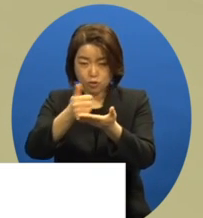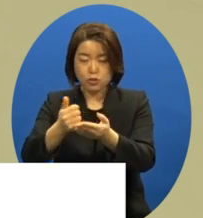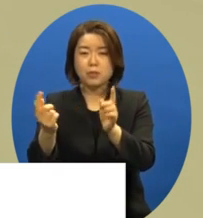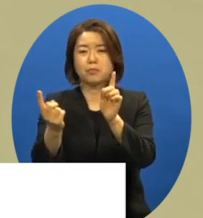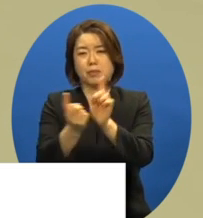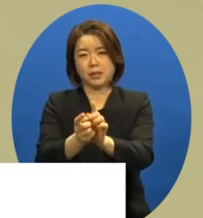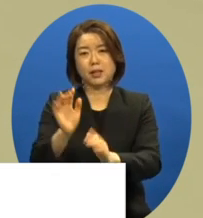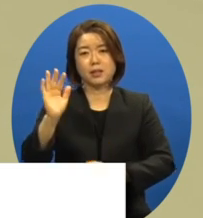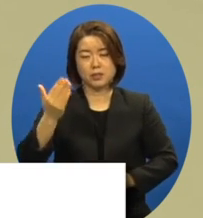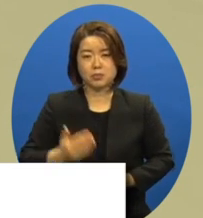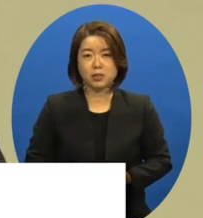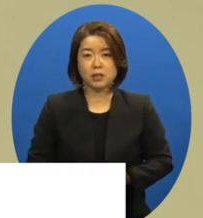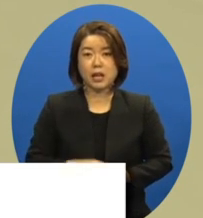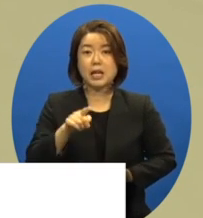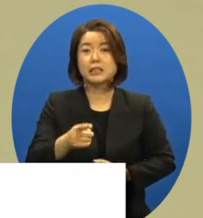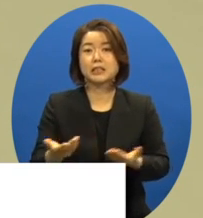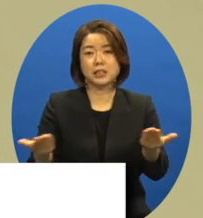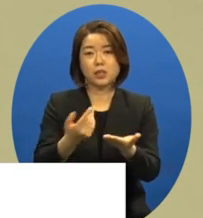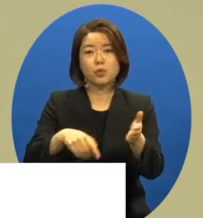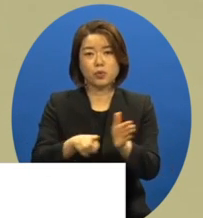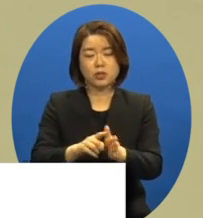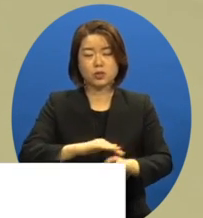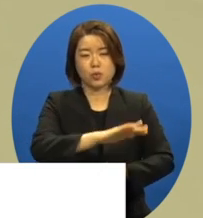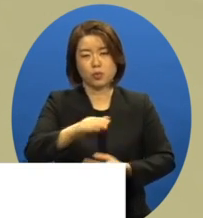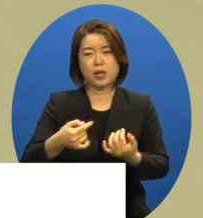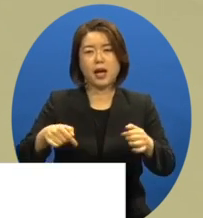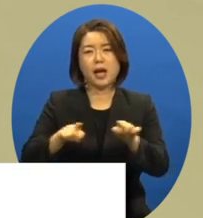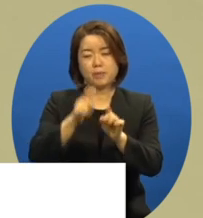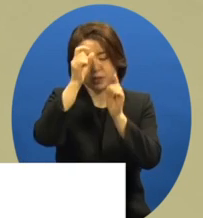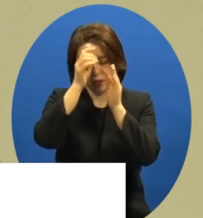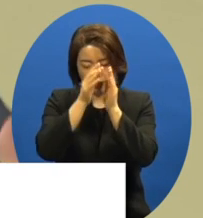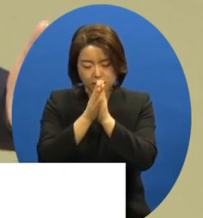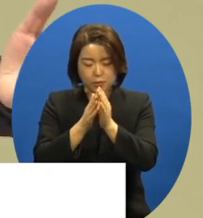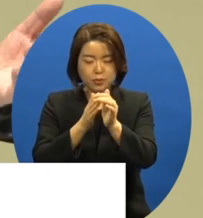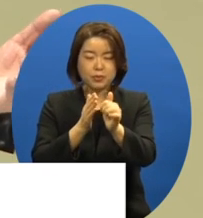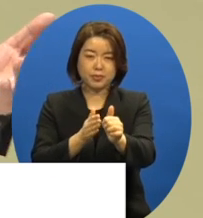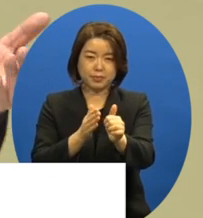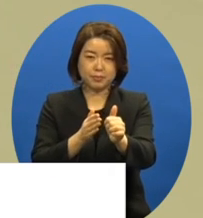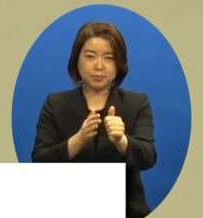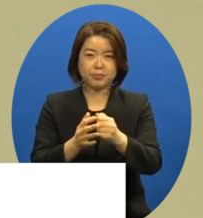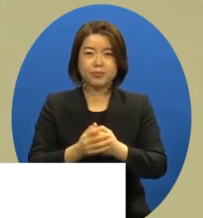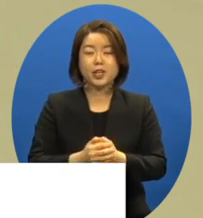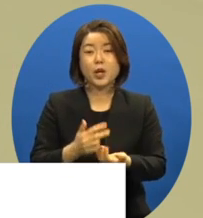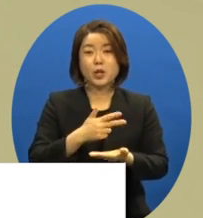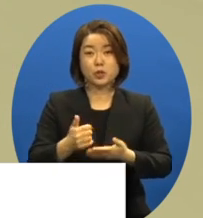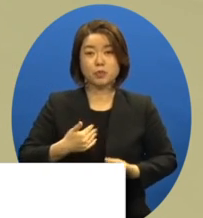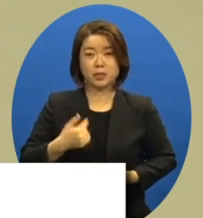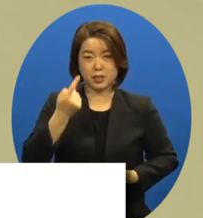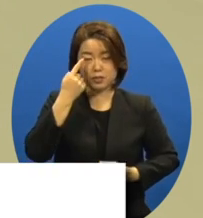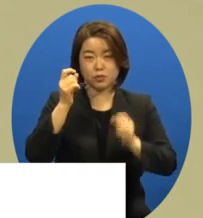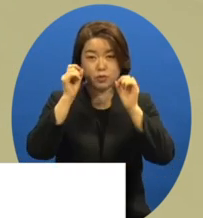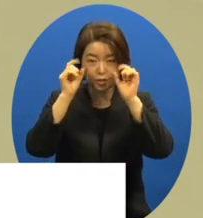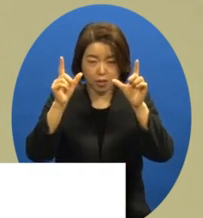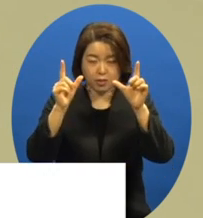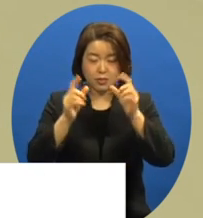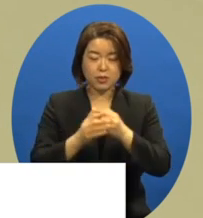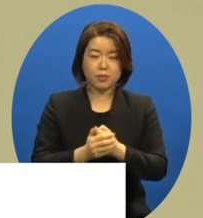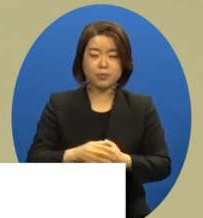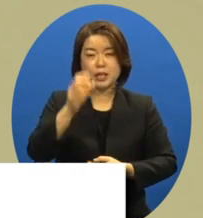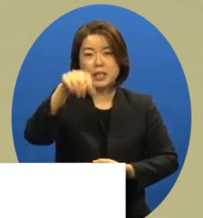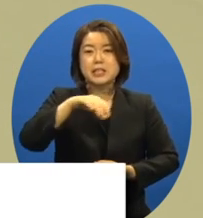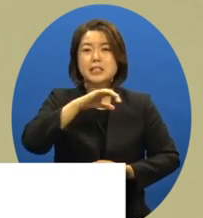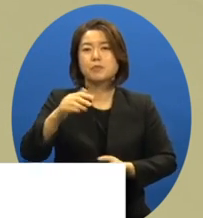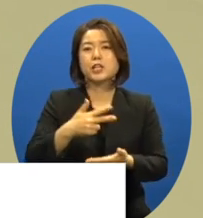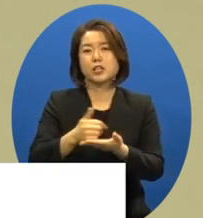합니다. 그 일을 위해서 우리 기도합시다. 주님, 제 눈을 열어 십자가의